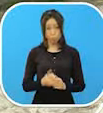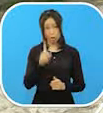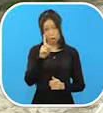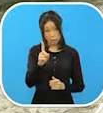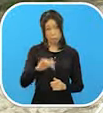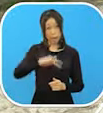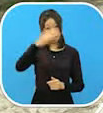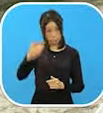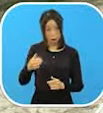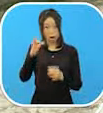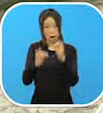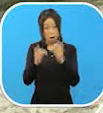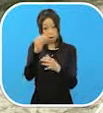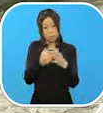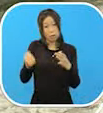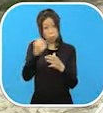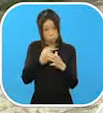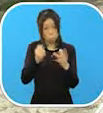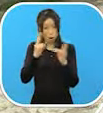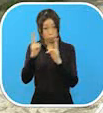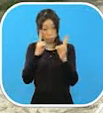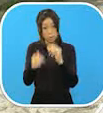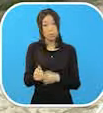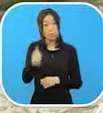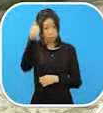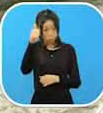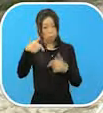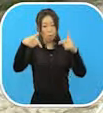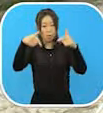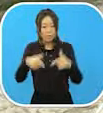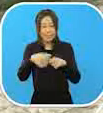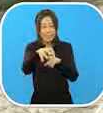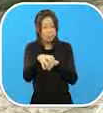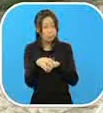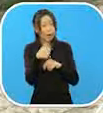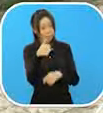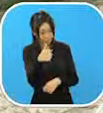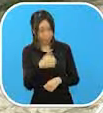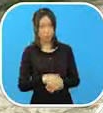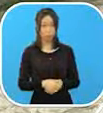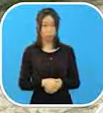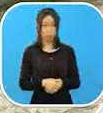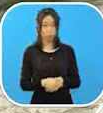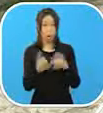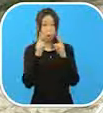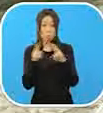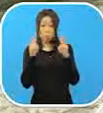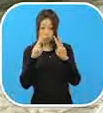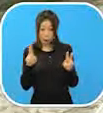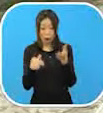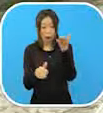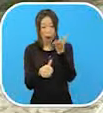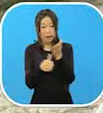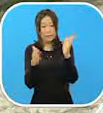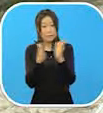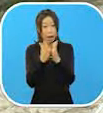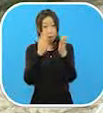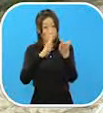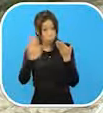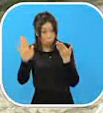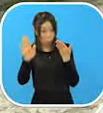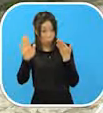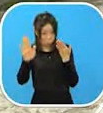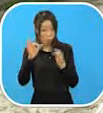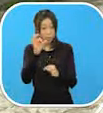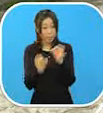元祖檜山納豆株式会社代表取締役の西村さんです。檜山納豆と秋田温度にも